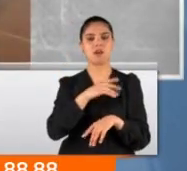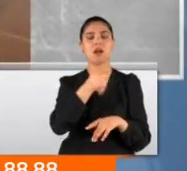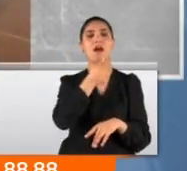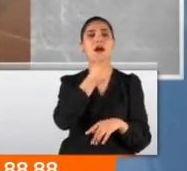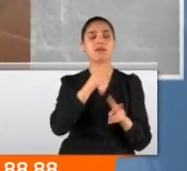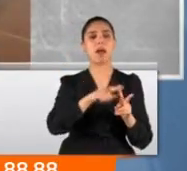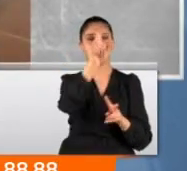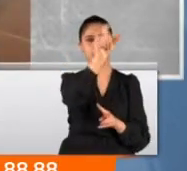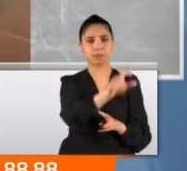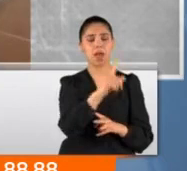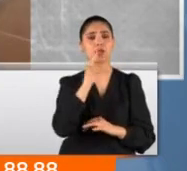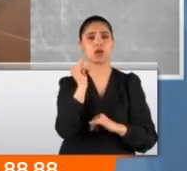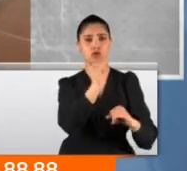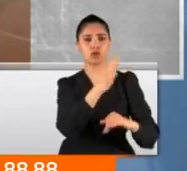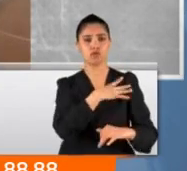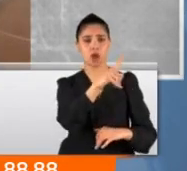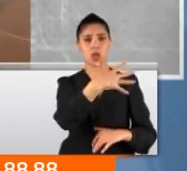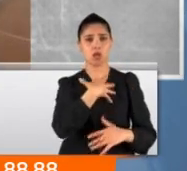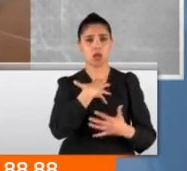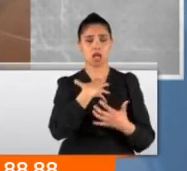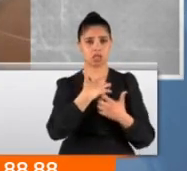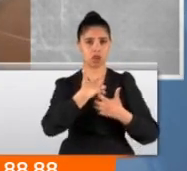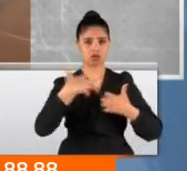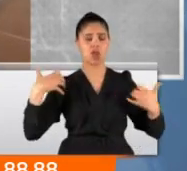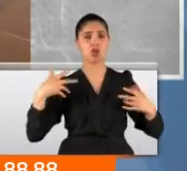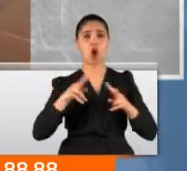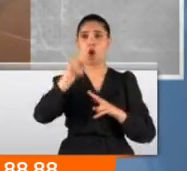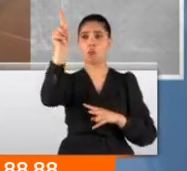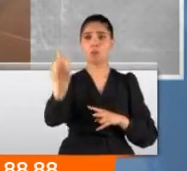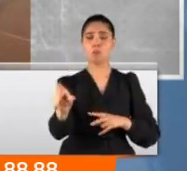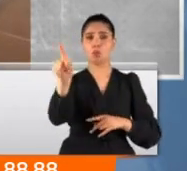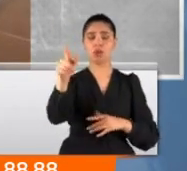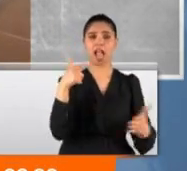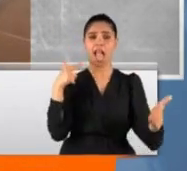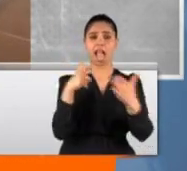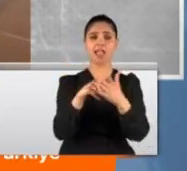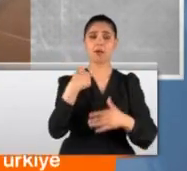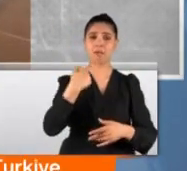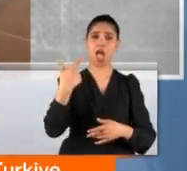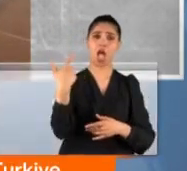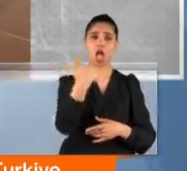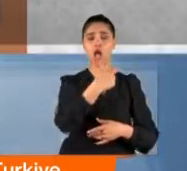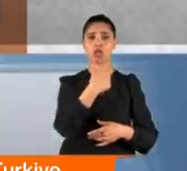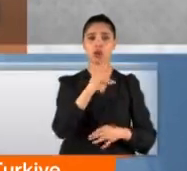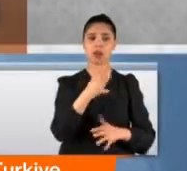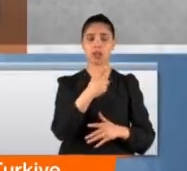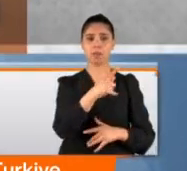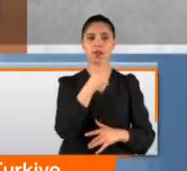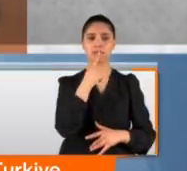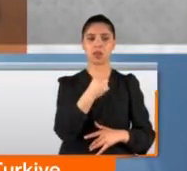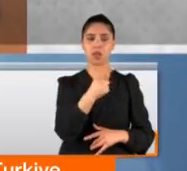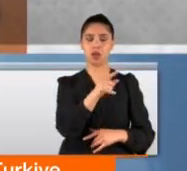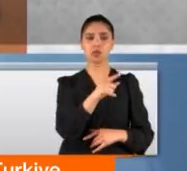odağı haline gelince çizgiyi aştı, hedefine Müge Anlı'yı aldı. Onu hedef haline getirmişim, öldürecek olsa beni öldürürmüş. Demirden